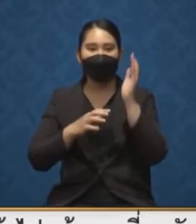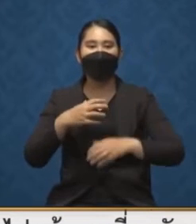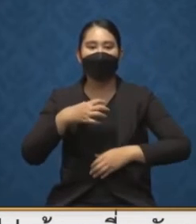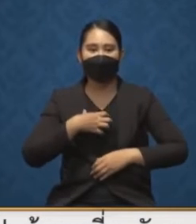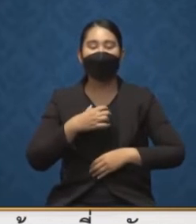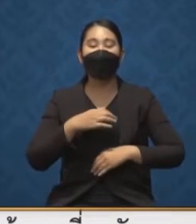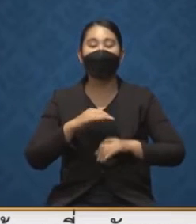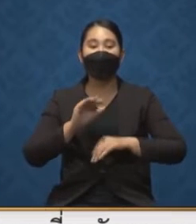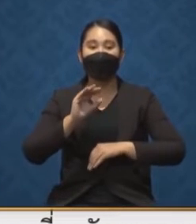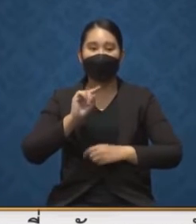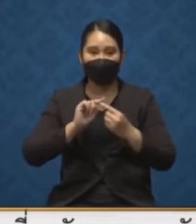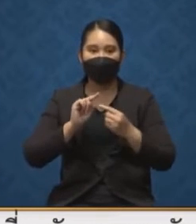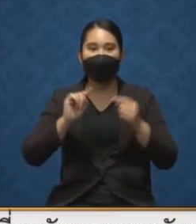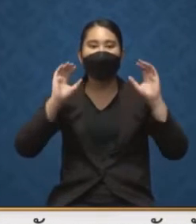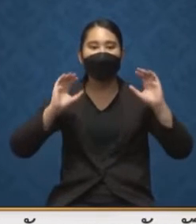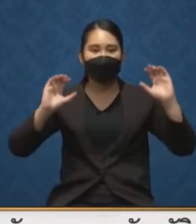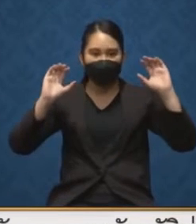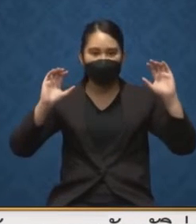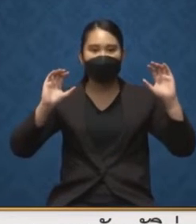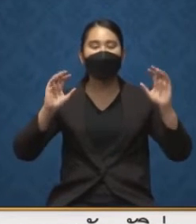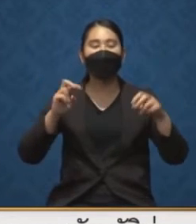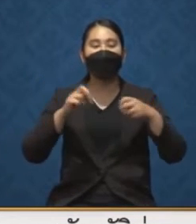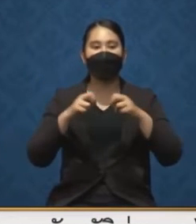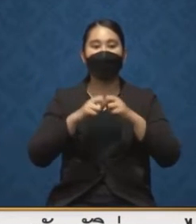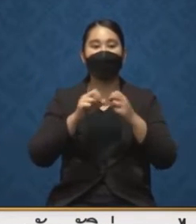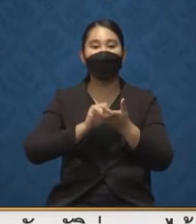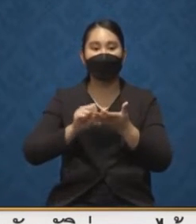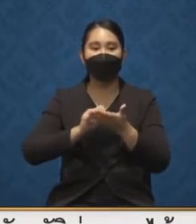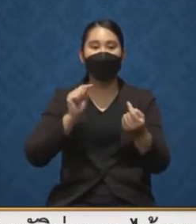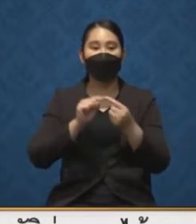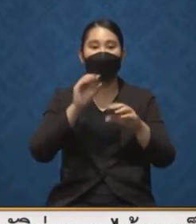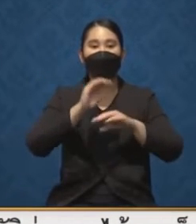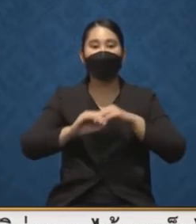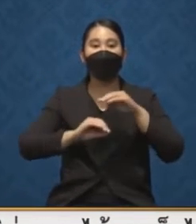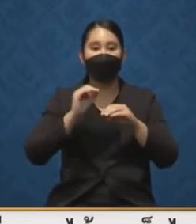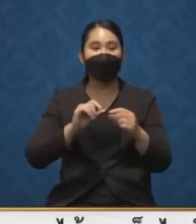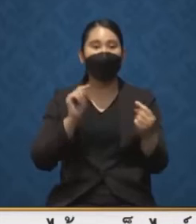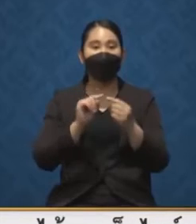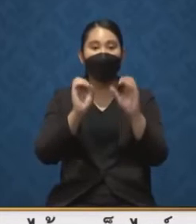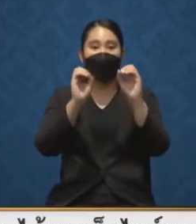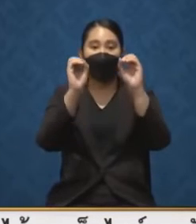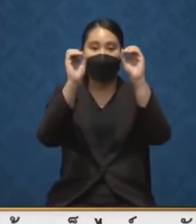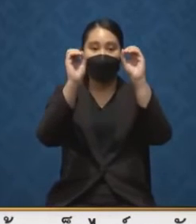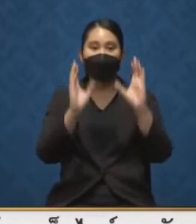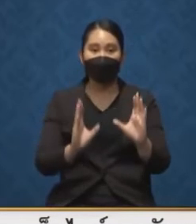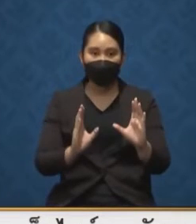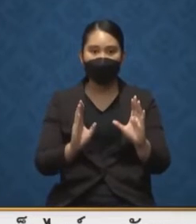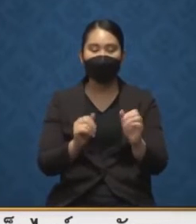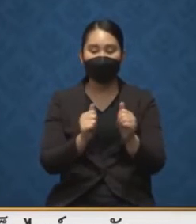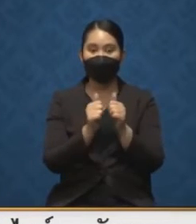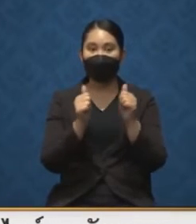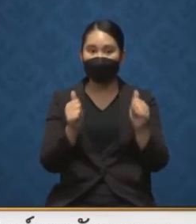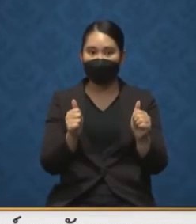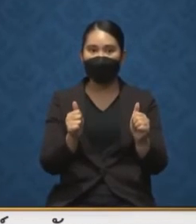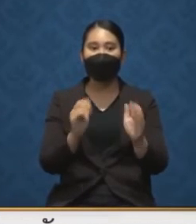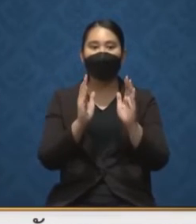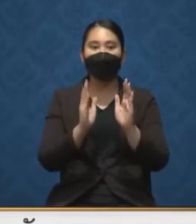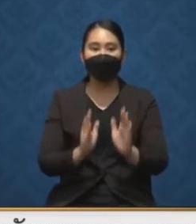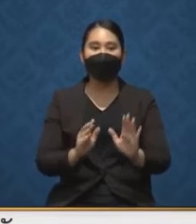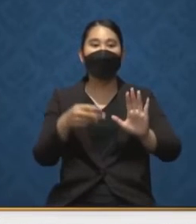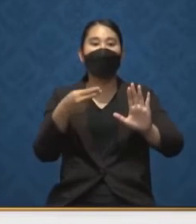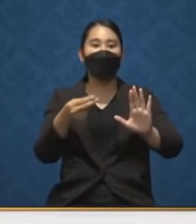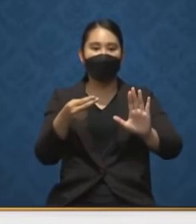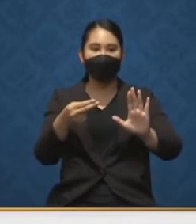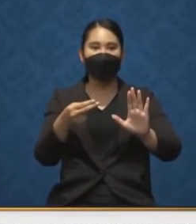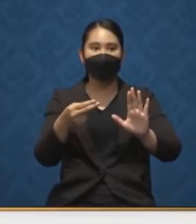งการโคบานชายแดนใต้ซึ่งเป็นโครงการที่จะผลิตแม่โคพันธุ์ดีจำนวน 50,000 ตัวภาย